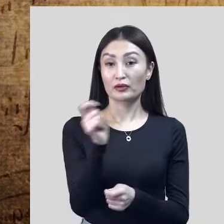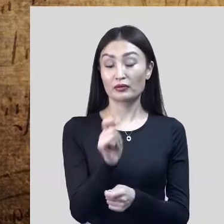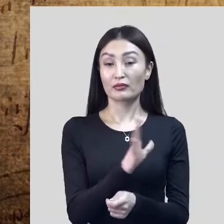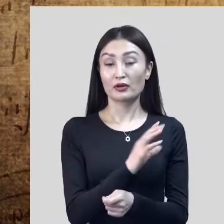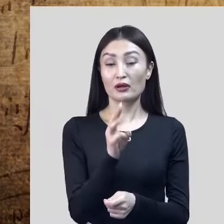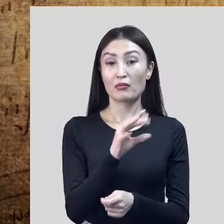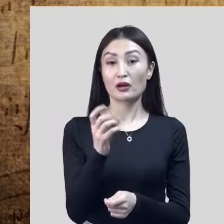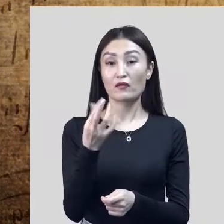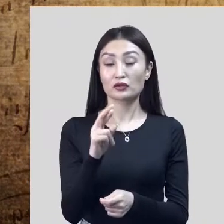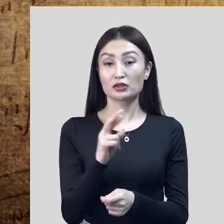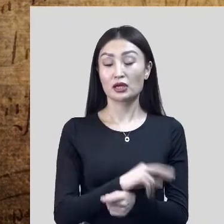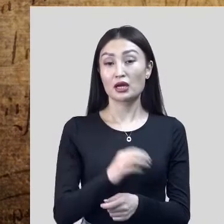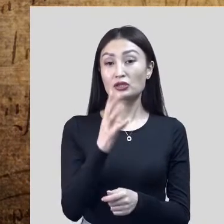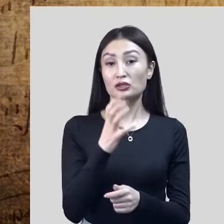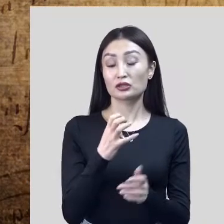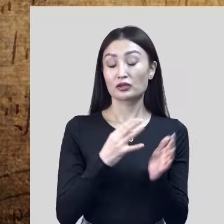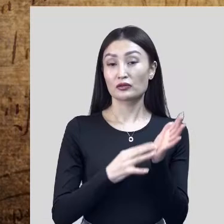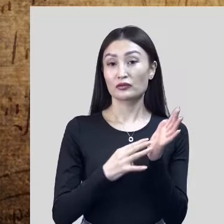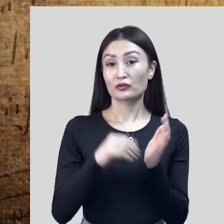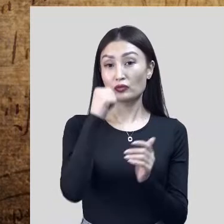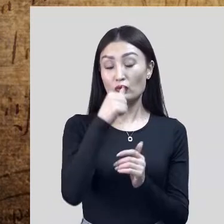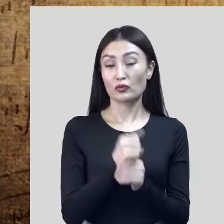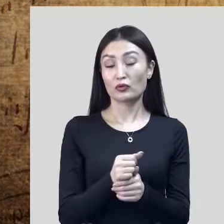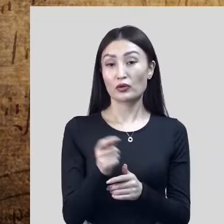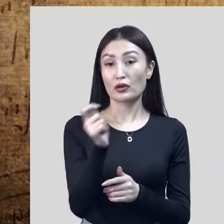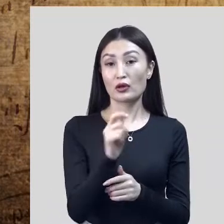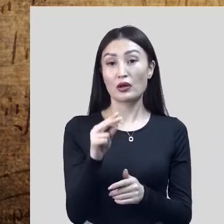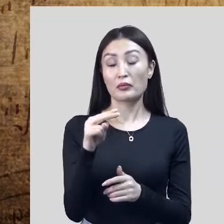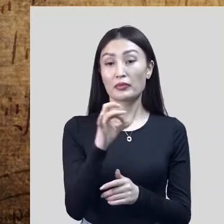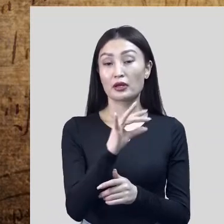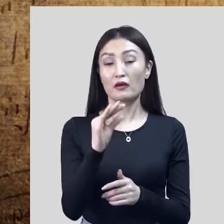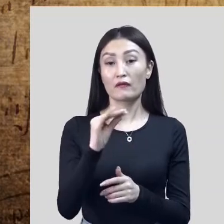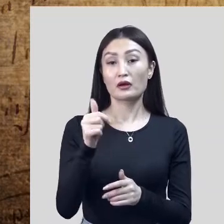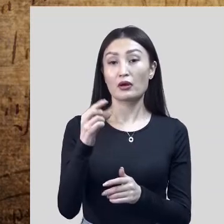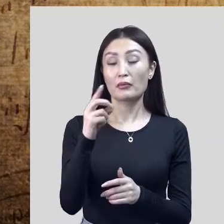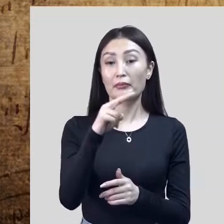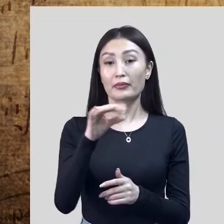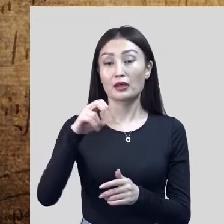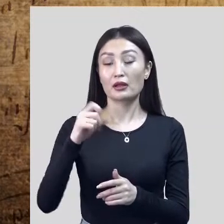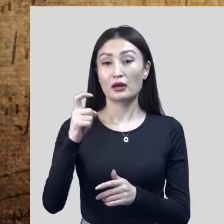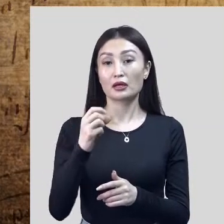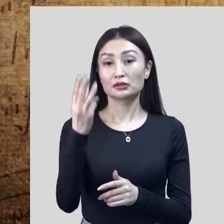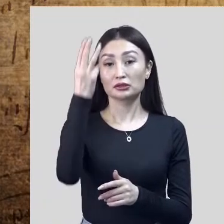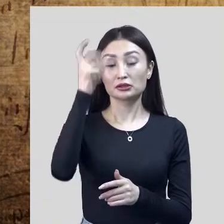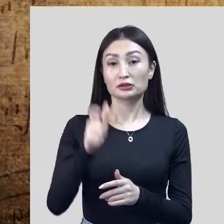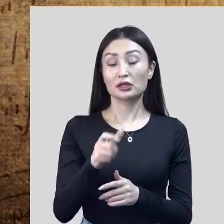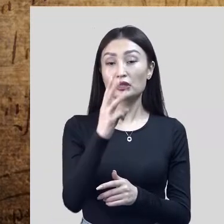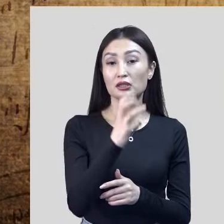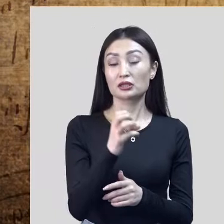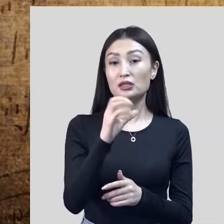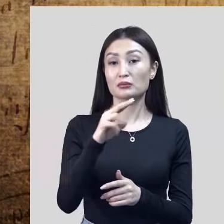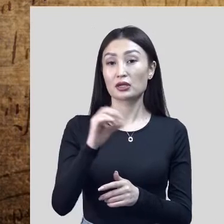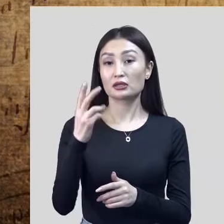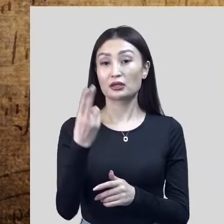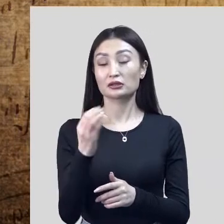были Марафонское сражение 490 года н.э., битва при Фермопилах, в которой царь Леонид и 300 спартанцев, а также